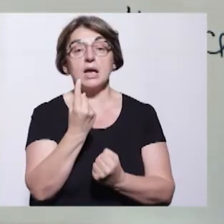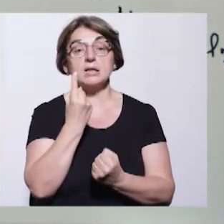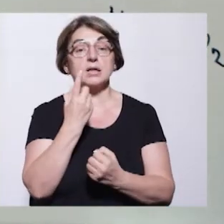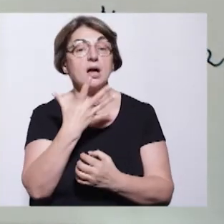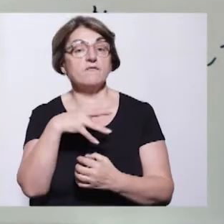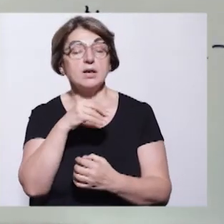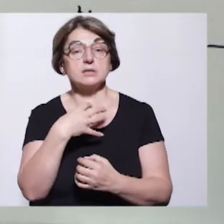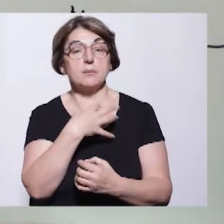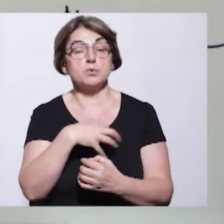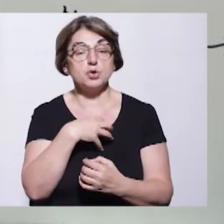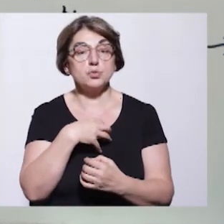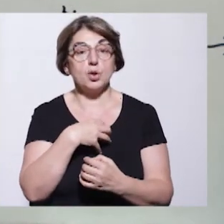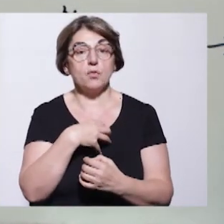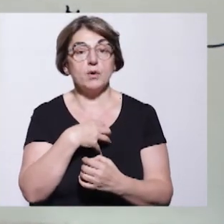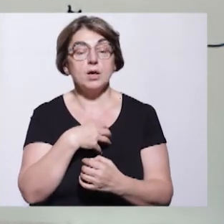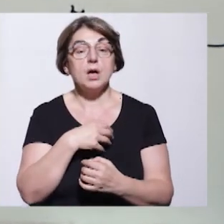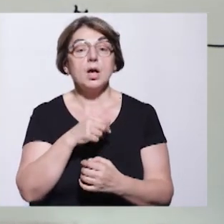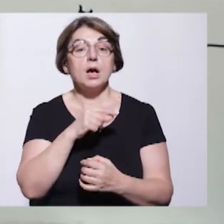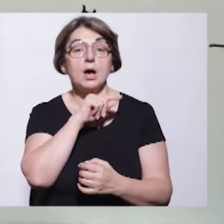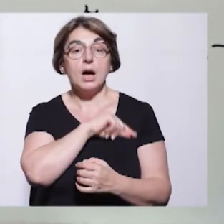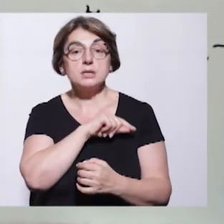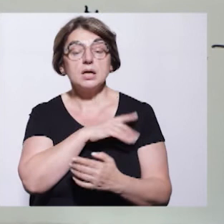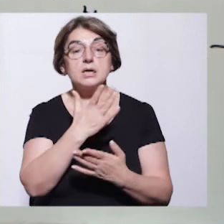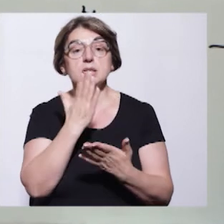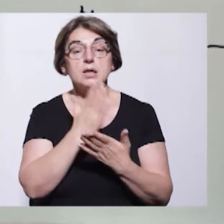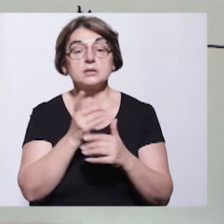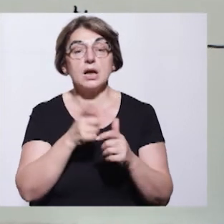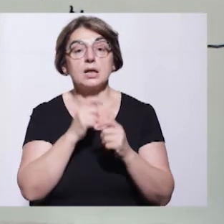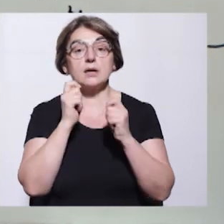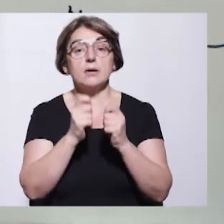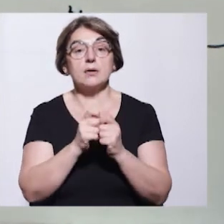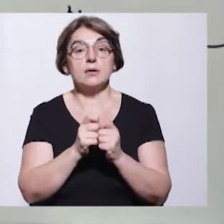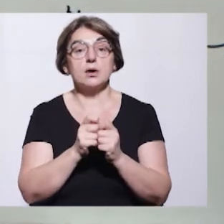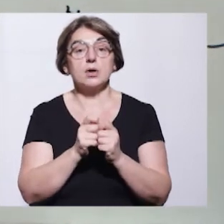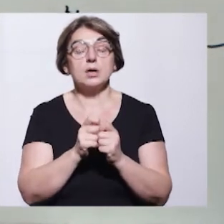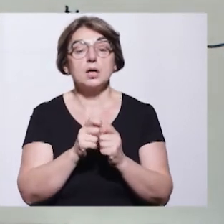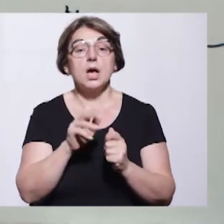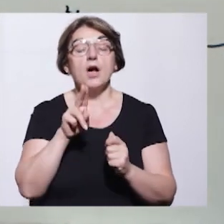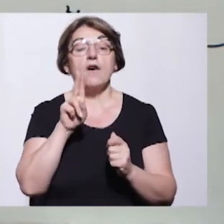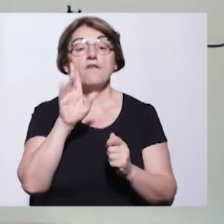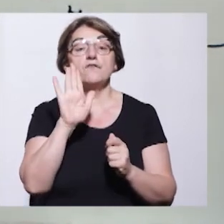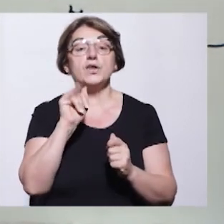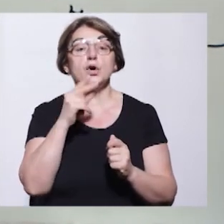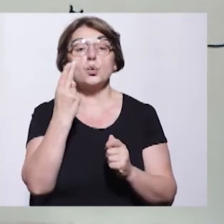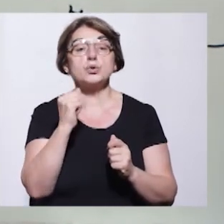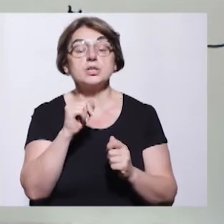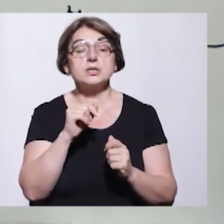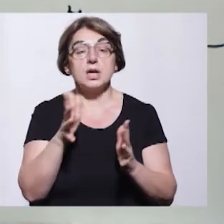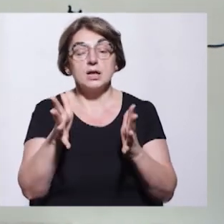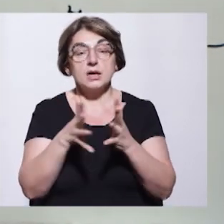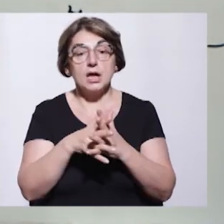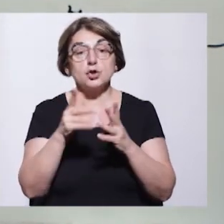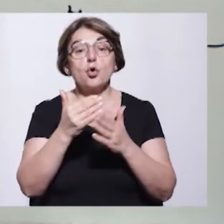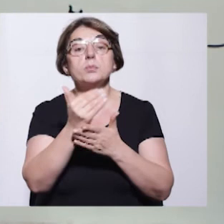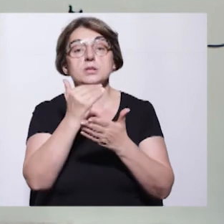მიღების ერთ-ერთ ყველაზე ძალიან მნიშვნელოვან მეთოდზე, რომელსაც ეწოდება ვიურცის რეაქცია